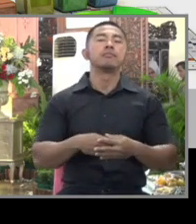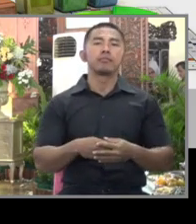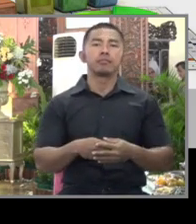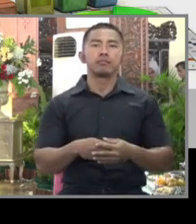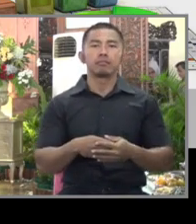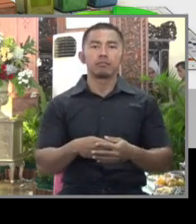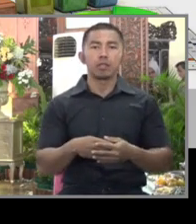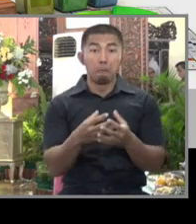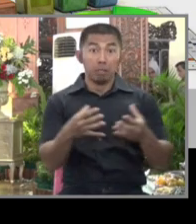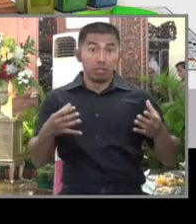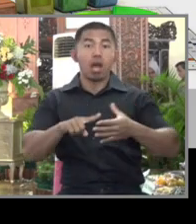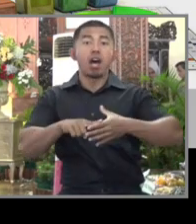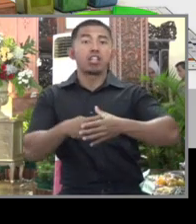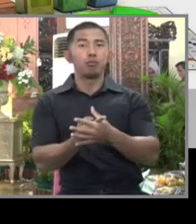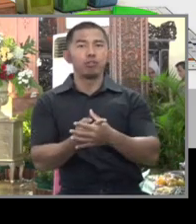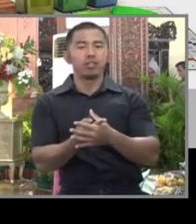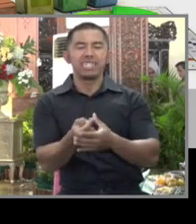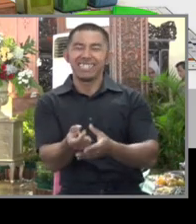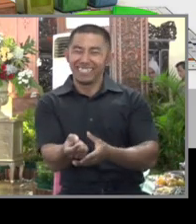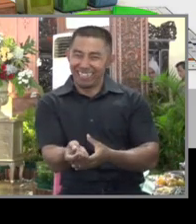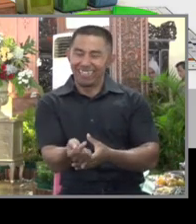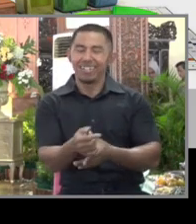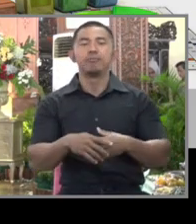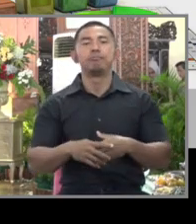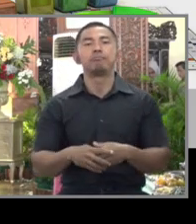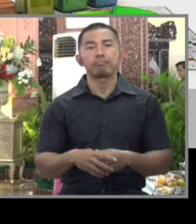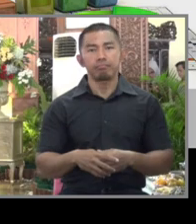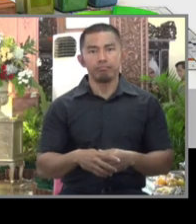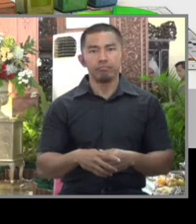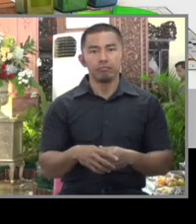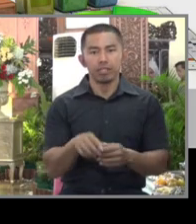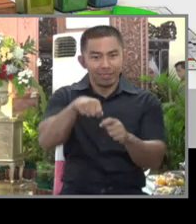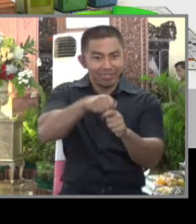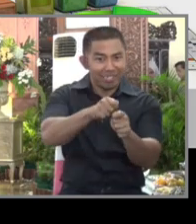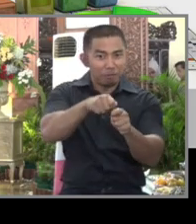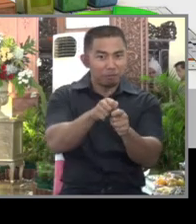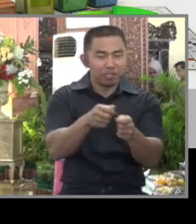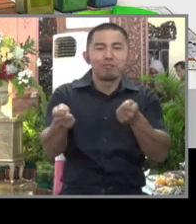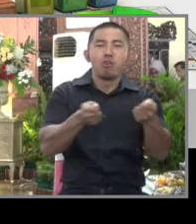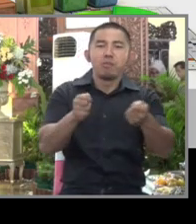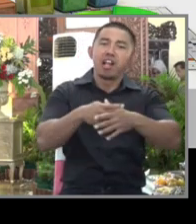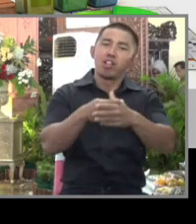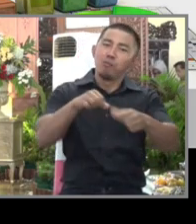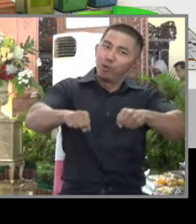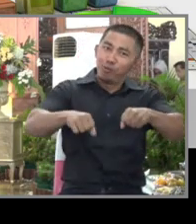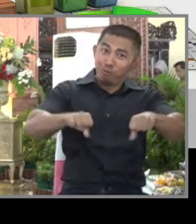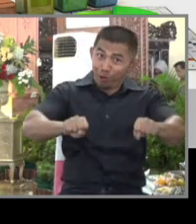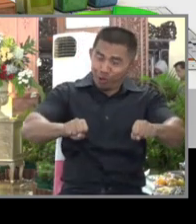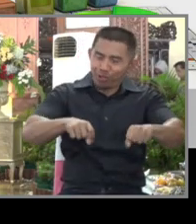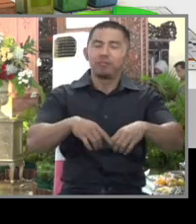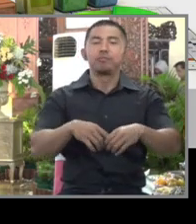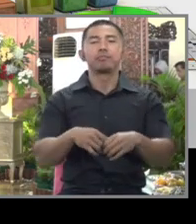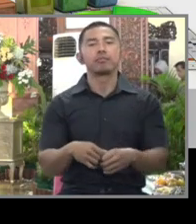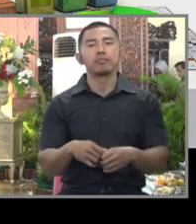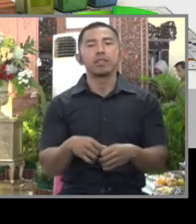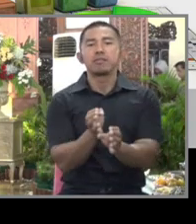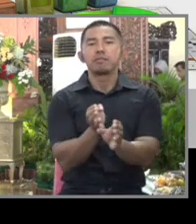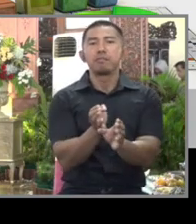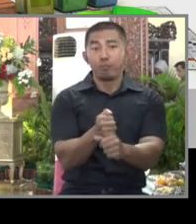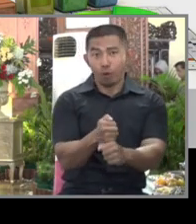baik yang besar maupun eceran, reparasi mobil dan sepeda motor, dan konstruksi.